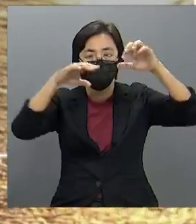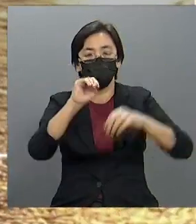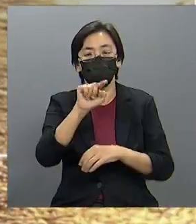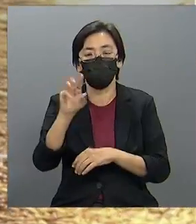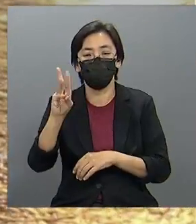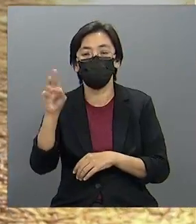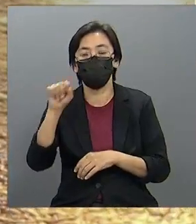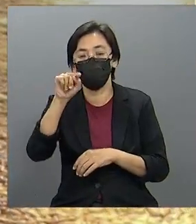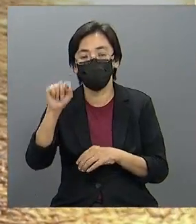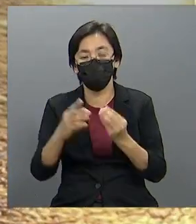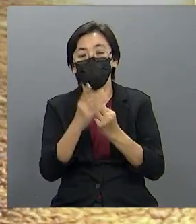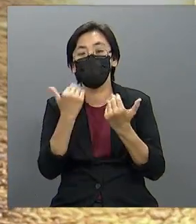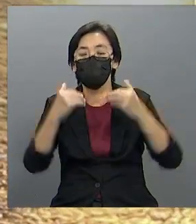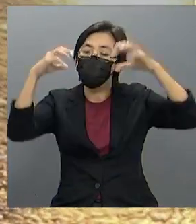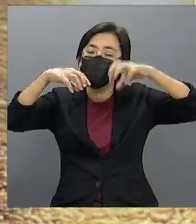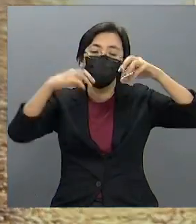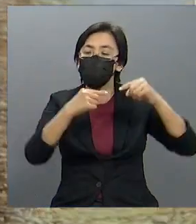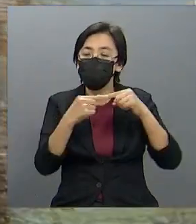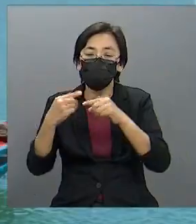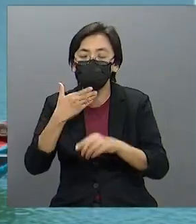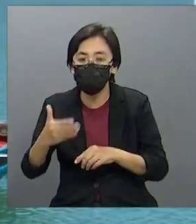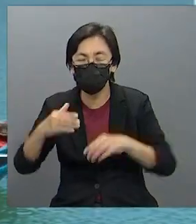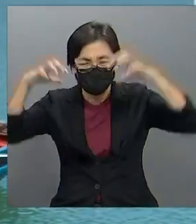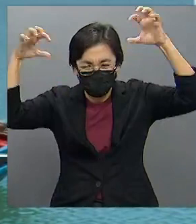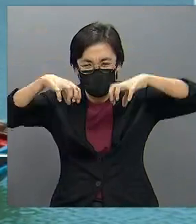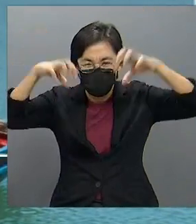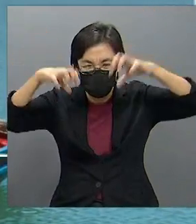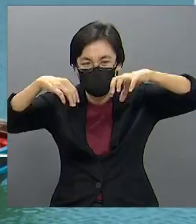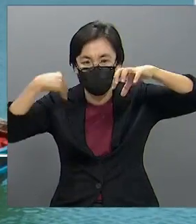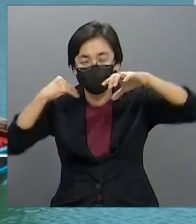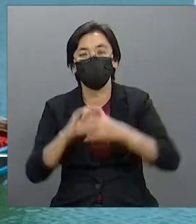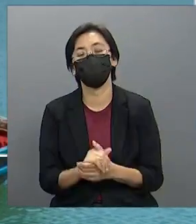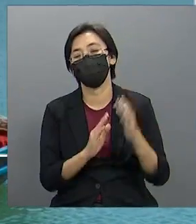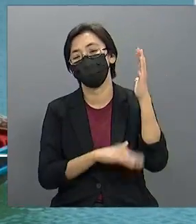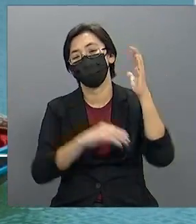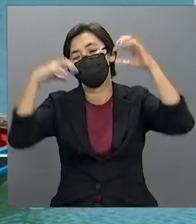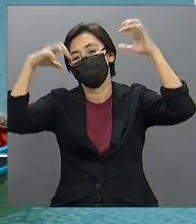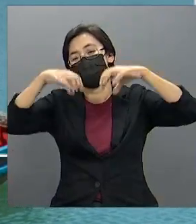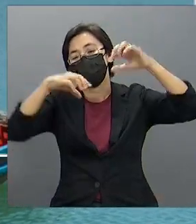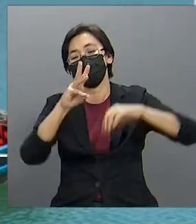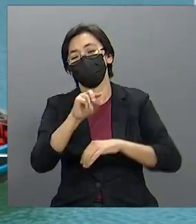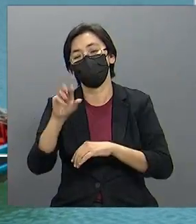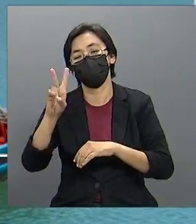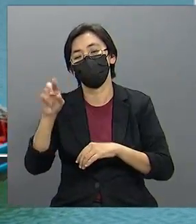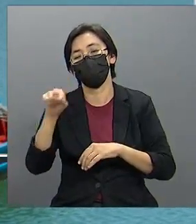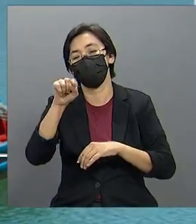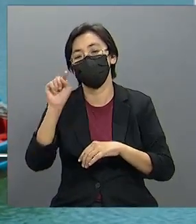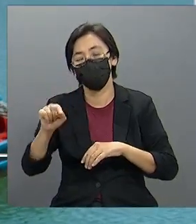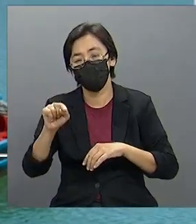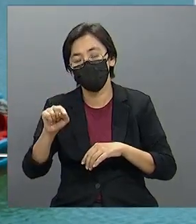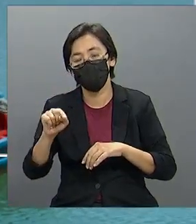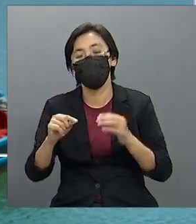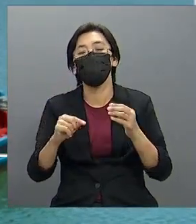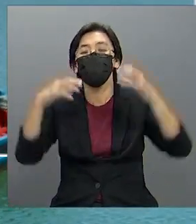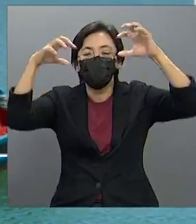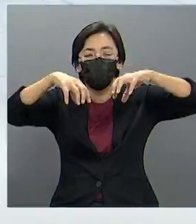ี่ตลอดช่วงสัดาหนี้และมีฝนตกหนกบางแห่งภาคใ้มีฝนฟาขนอง 60-70%องพื้นที่มีฝนตกหนักถึงหนั